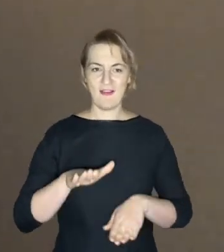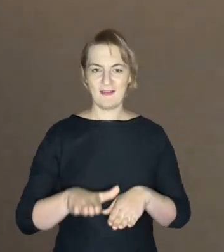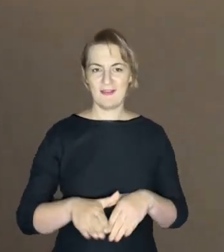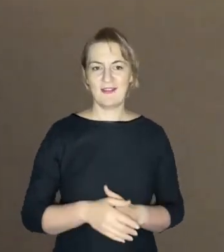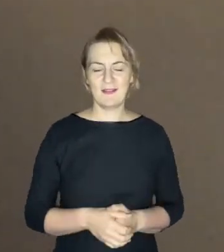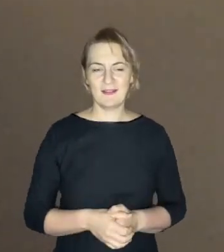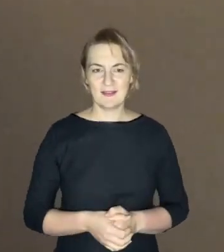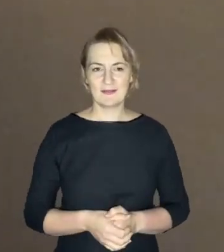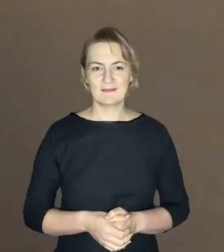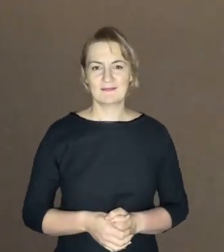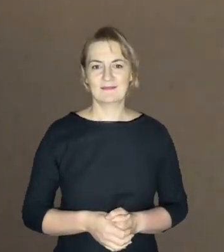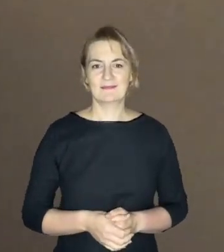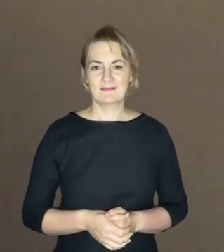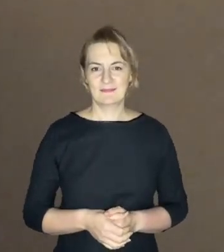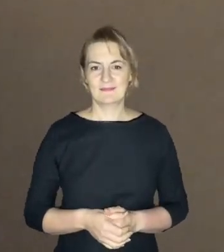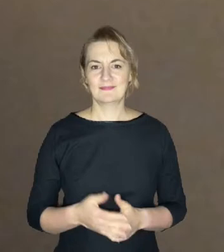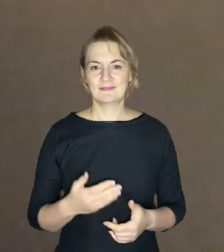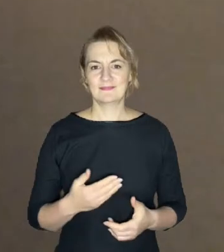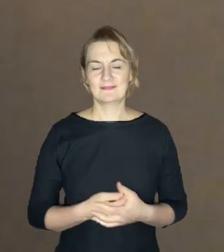Więc